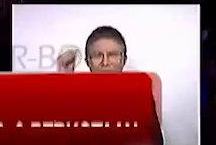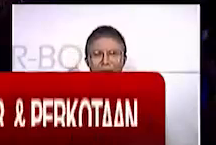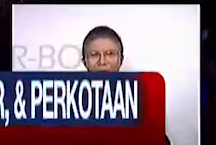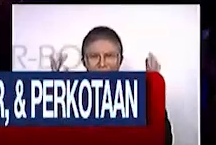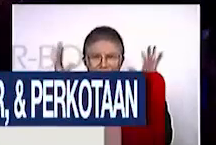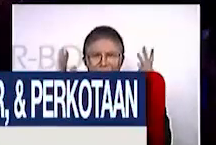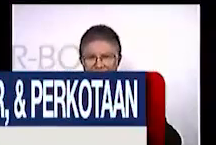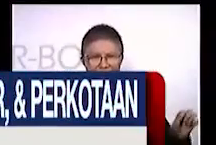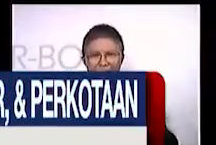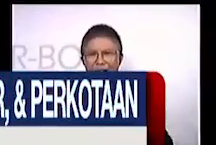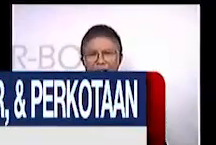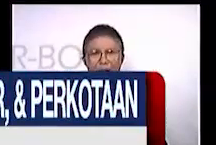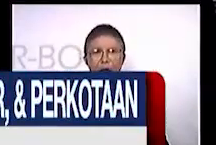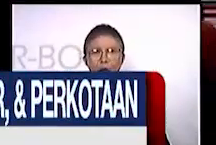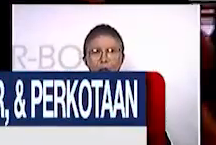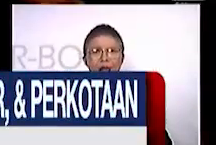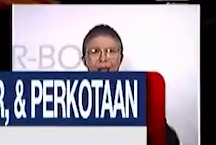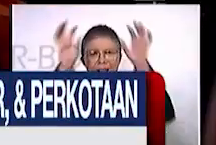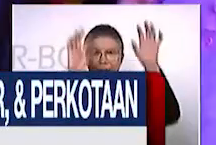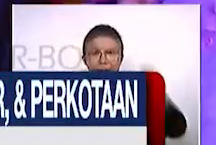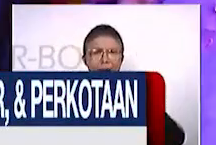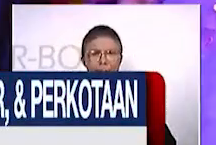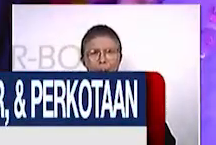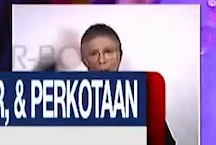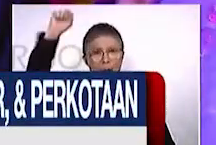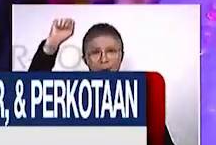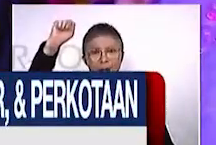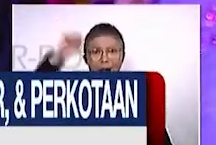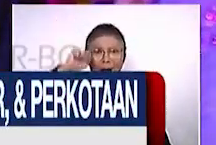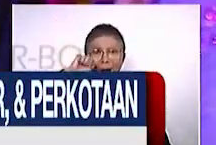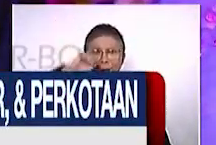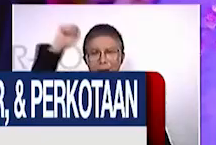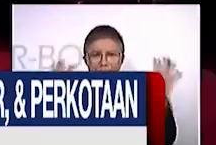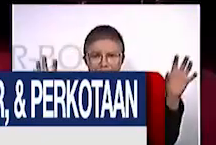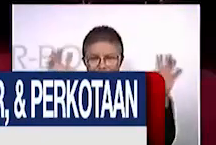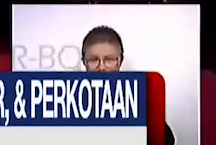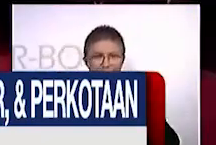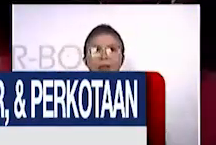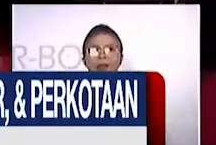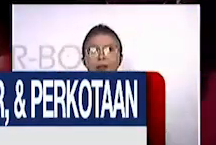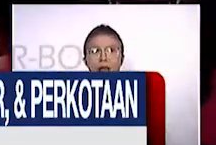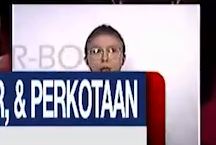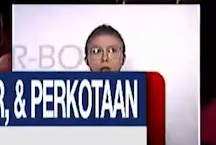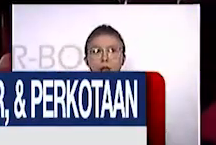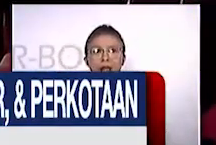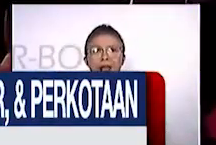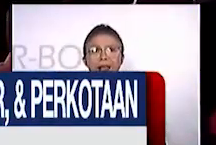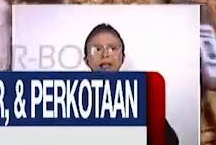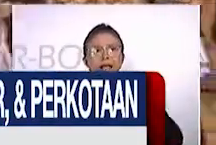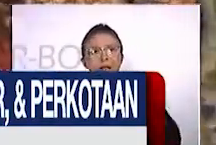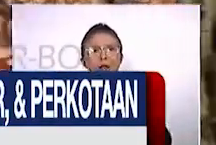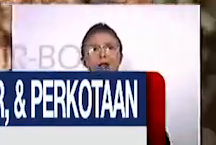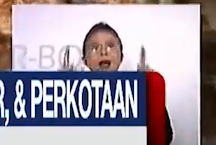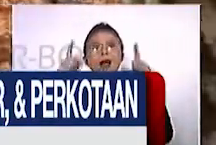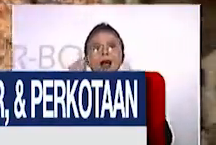adalah ekonomi, keuangan, investasi, pajak, perdagangan, pengelolaan APBN-APBD, infrastruktur, dan perkotaan.